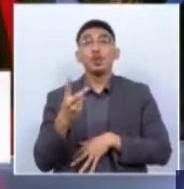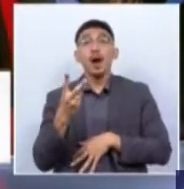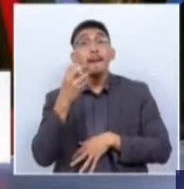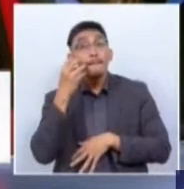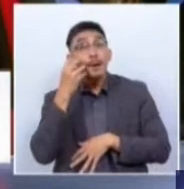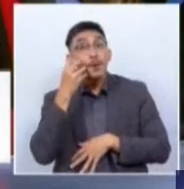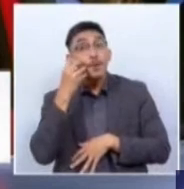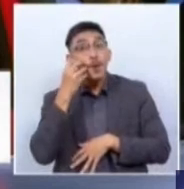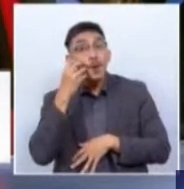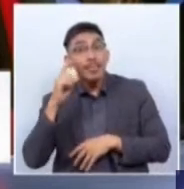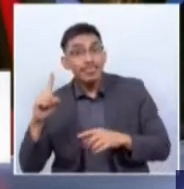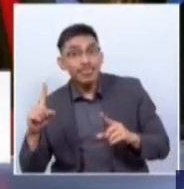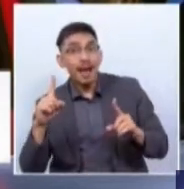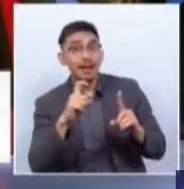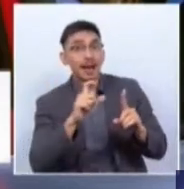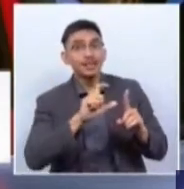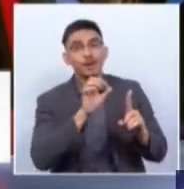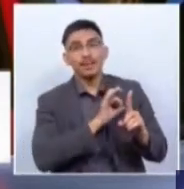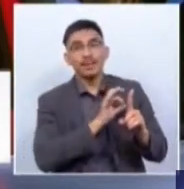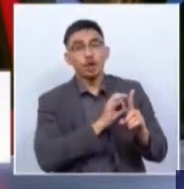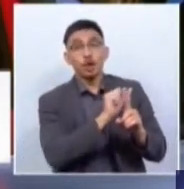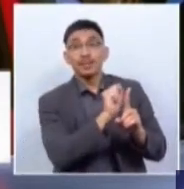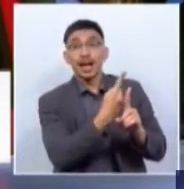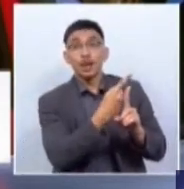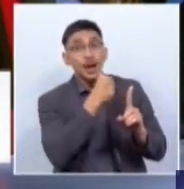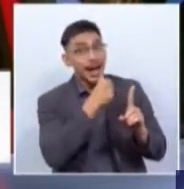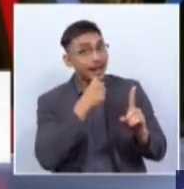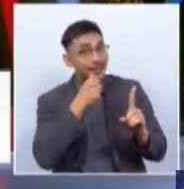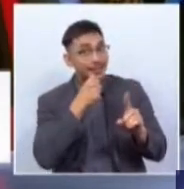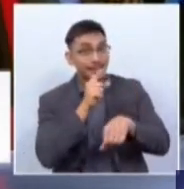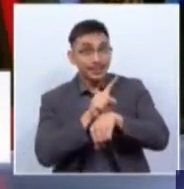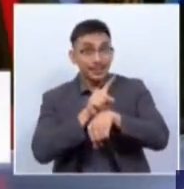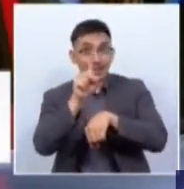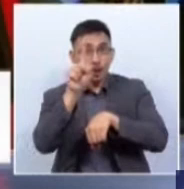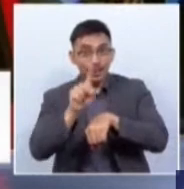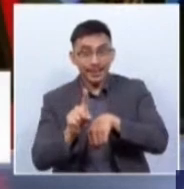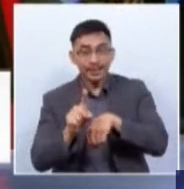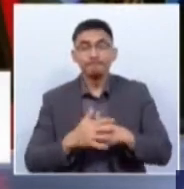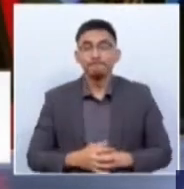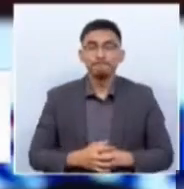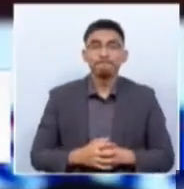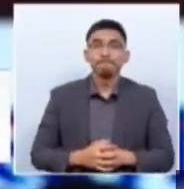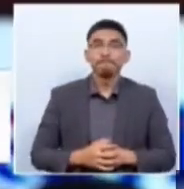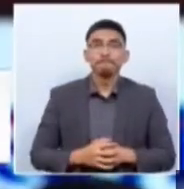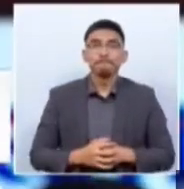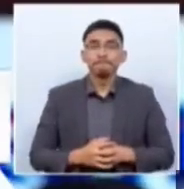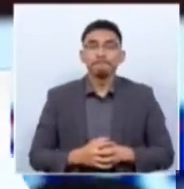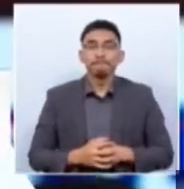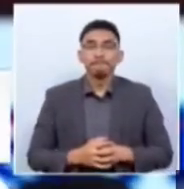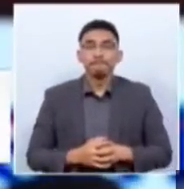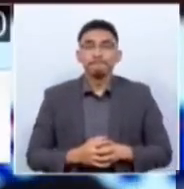bertanya kepada capres nomor 1 Bapak Anis Baswedan waktunya 1 menit Pak Prabowo kami persilakan silakanak